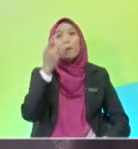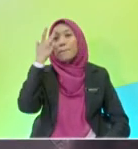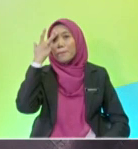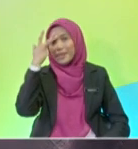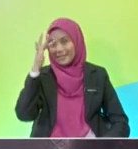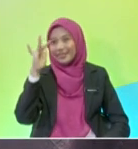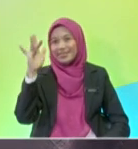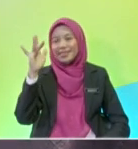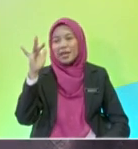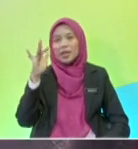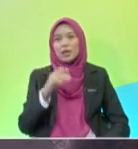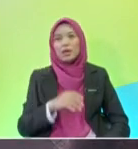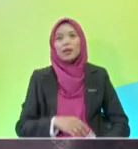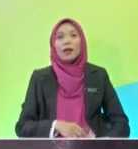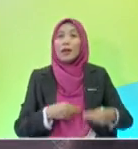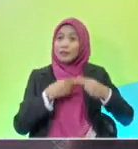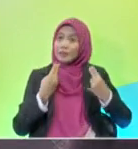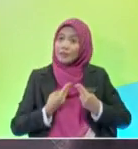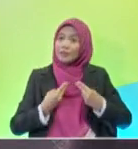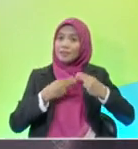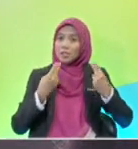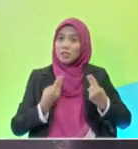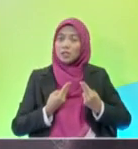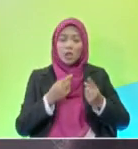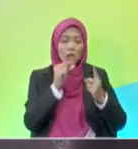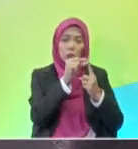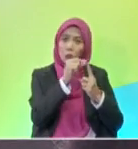hati-hati Duri buah durian itu